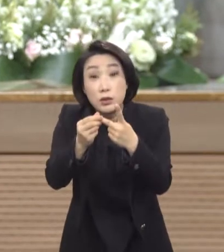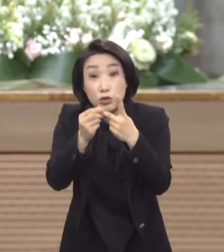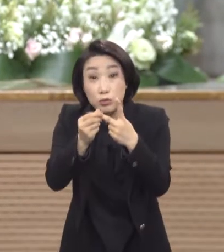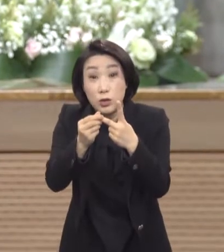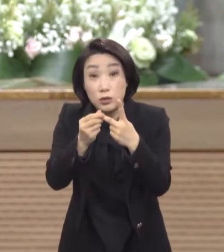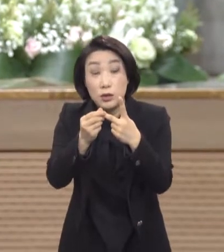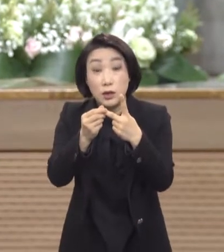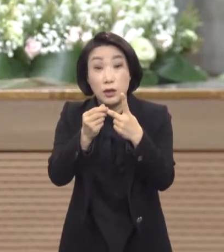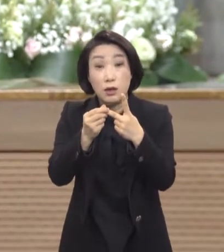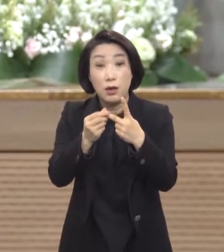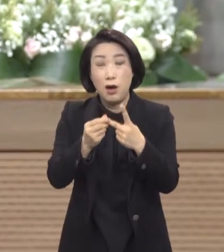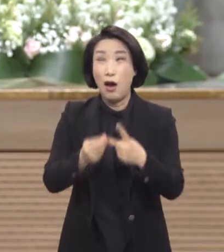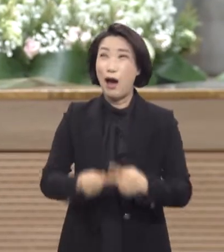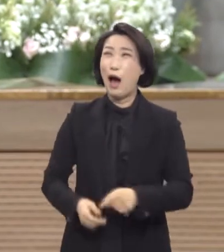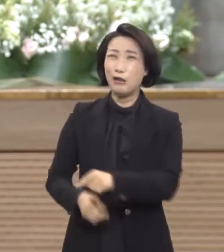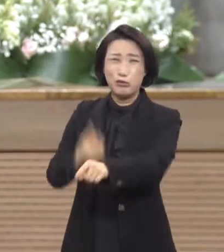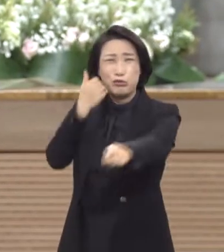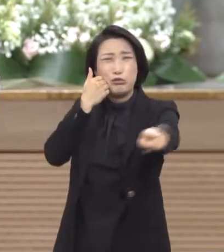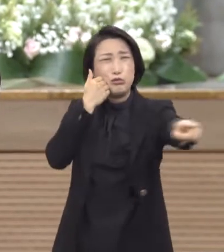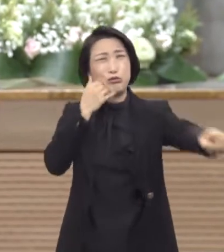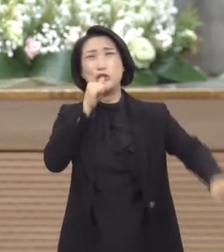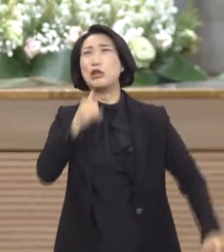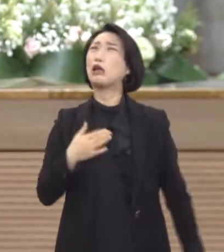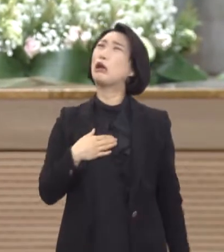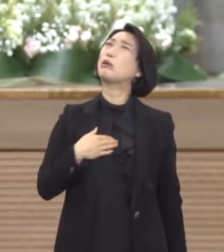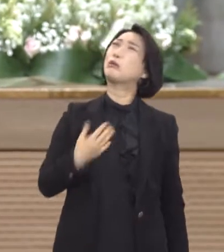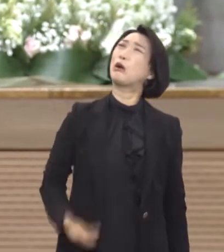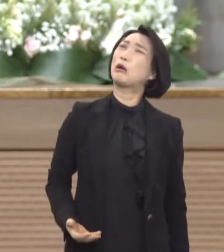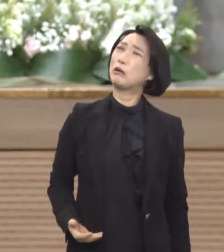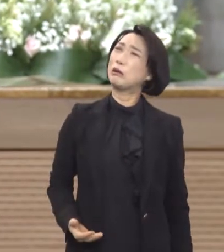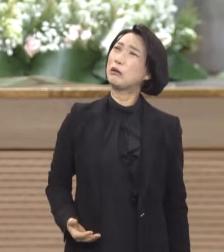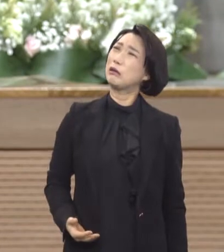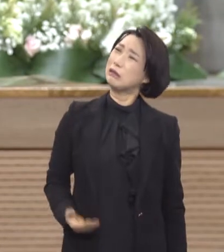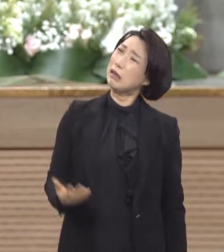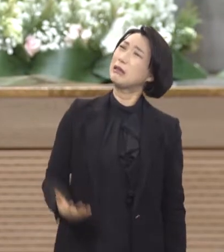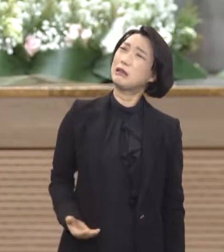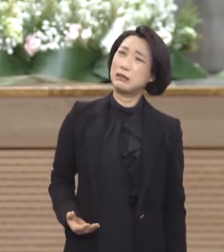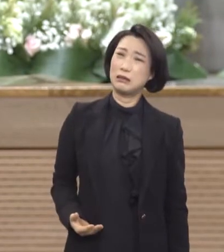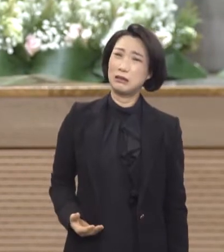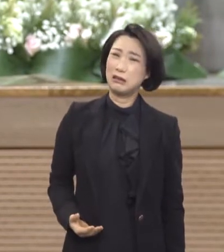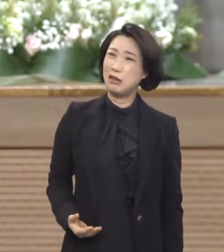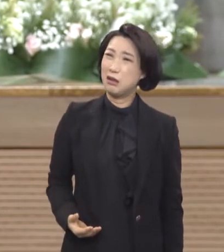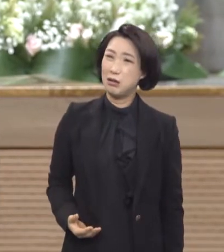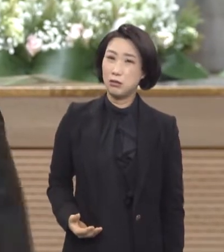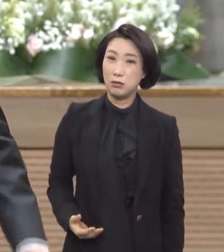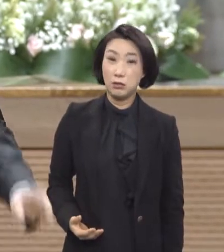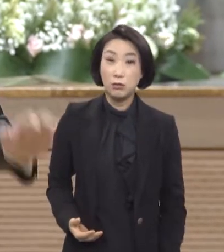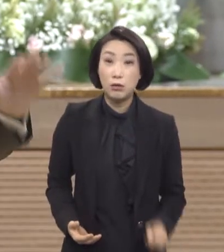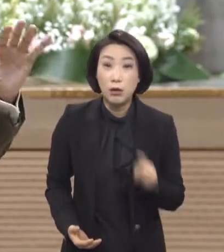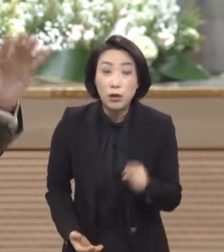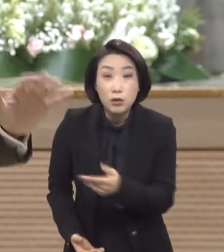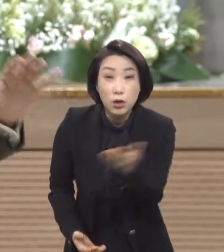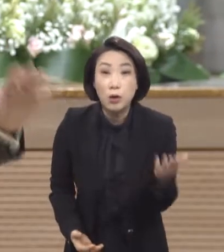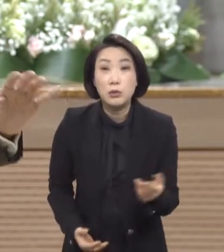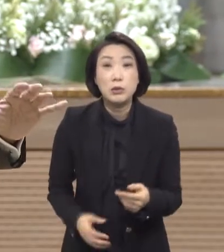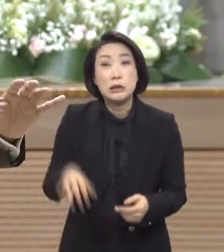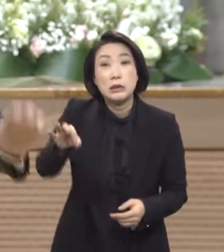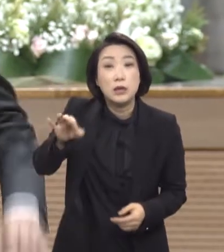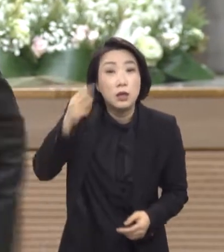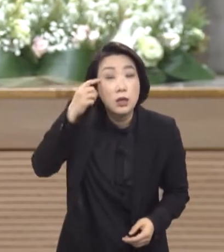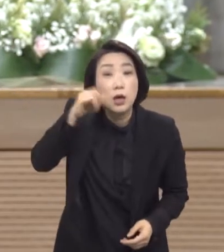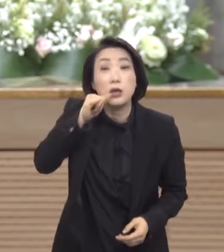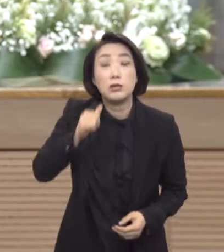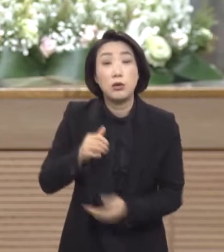두 번째는 뭐 다 사람들이 그런데 뭐 그것이 뭐라고 그렇게 대수요? 경홀이